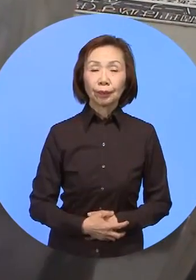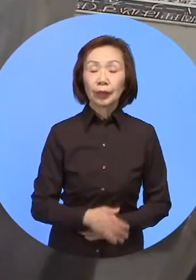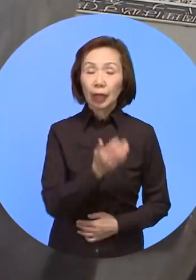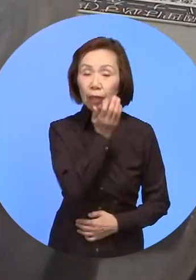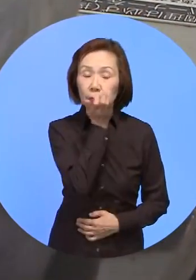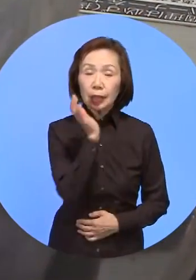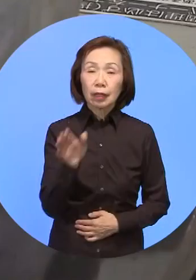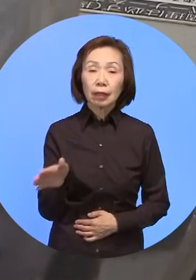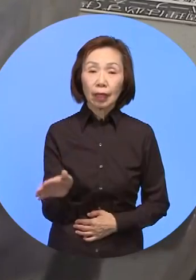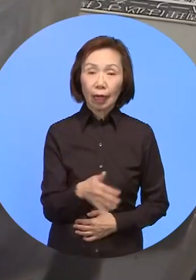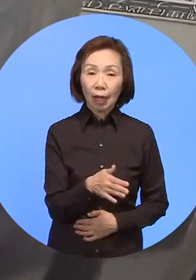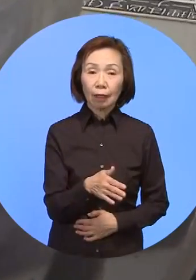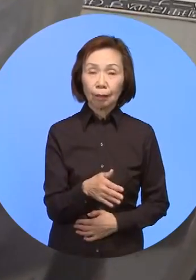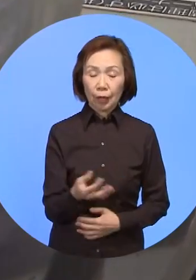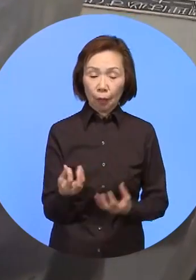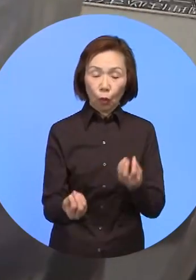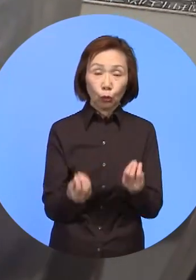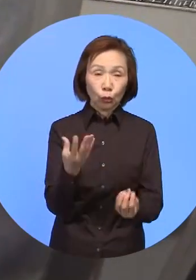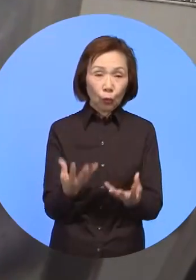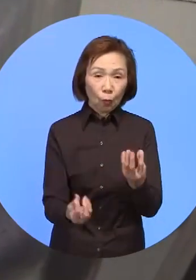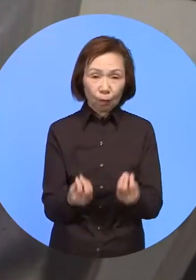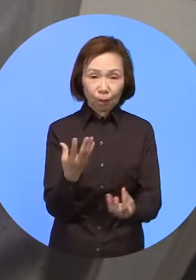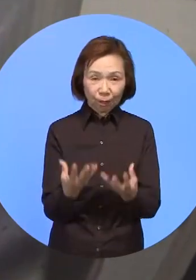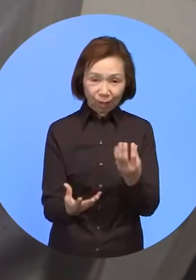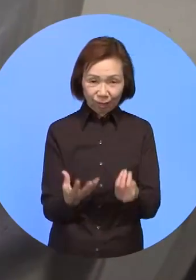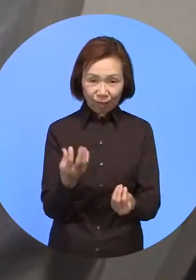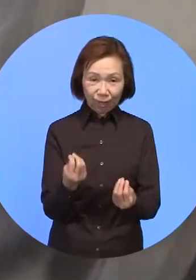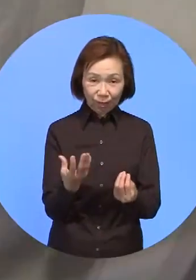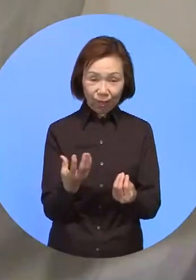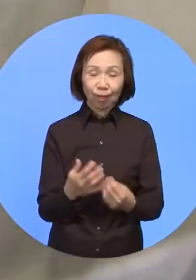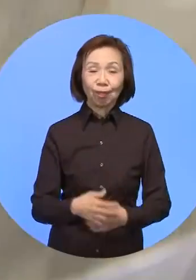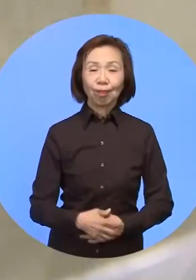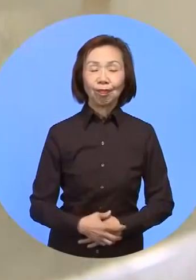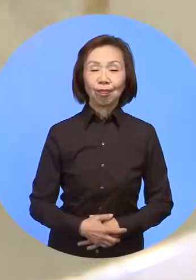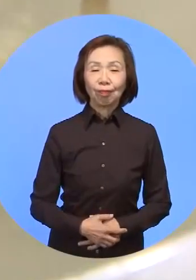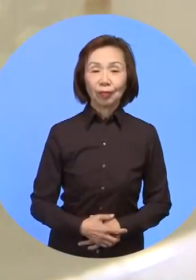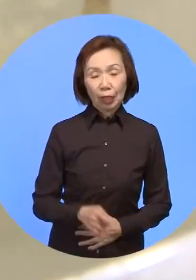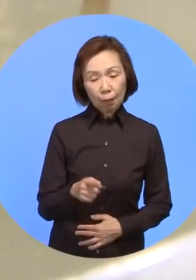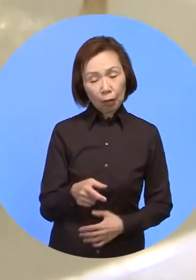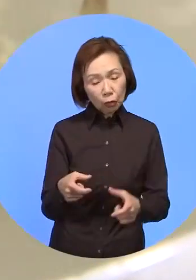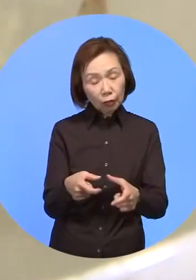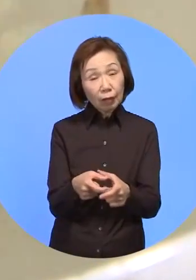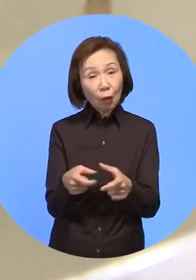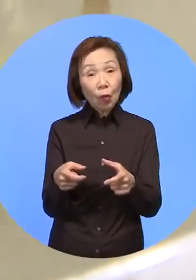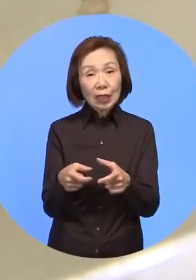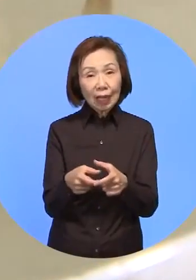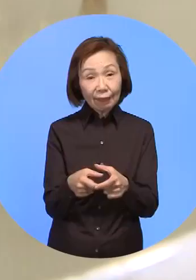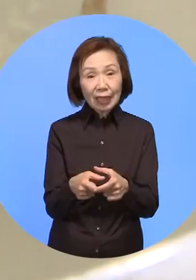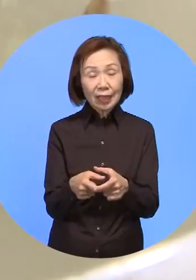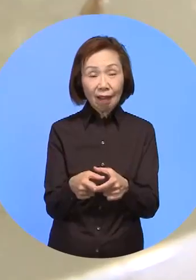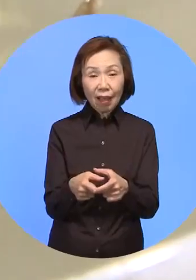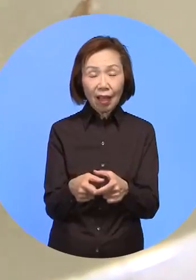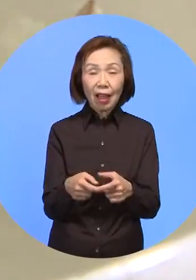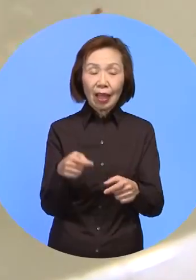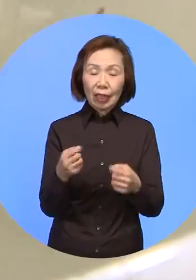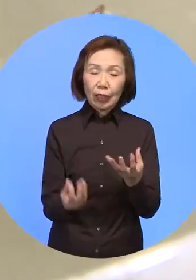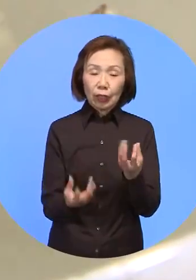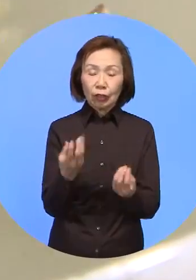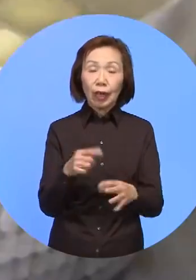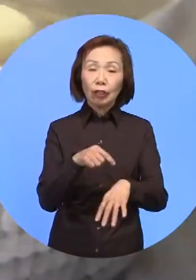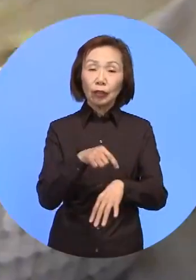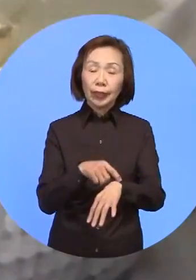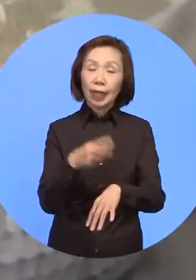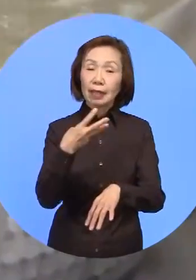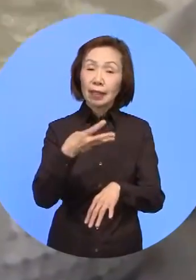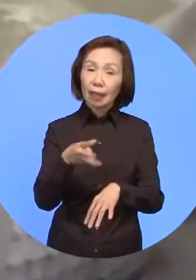水から、しっかりと沸騰させます。これぐらいのサイズでしたら3分ぐらいのところで